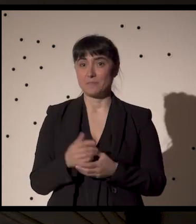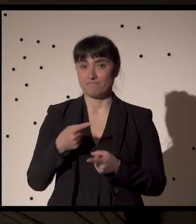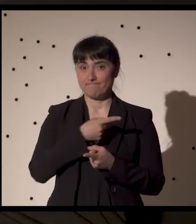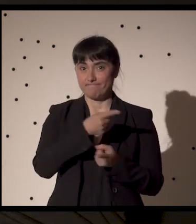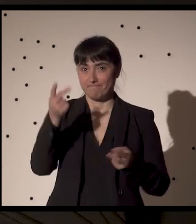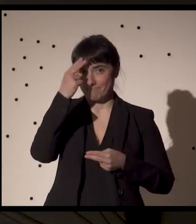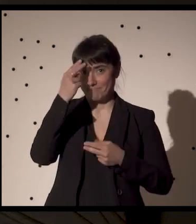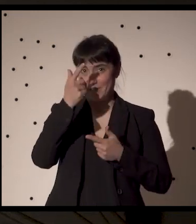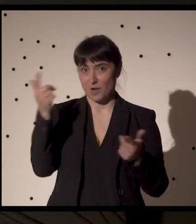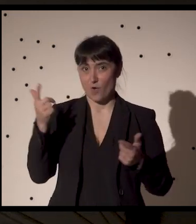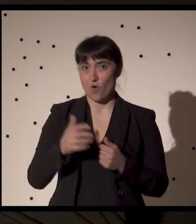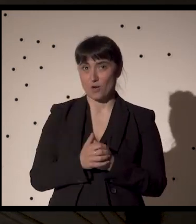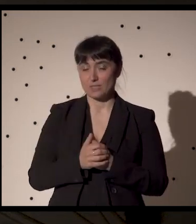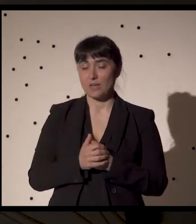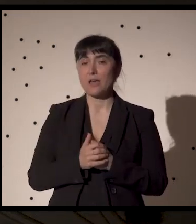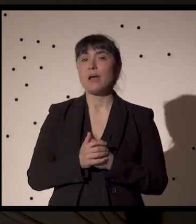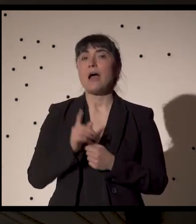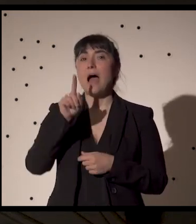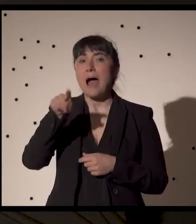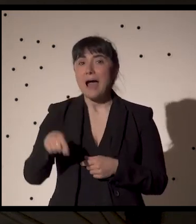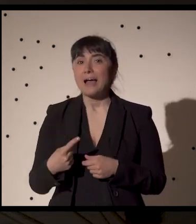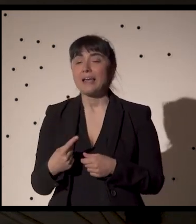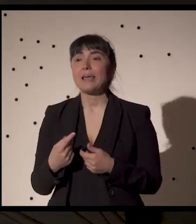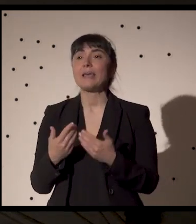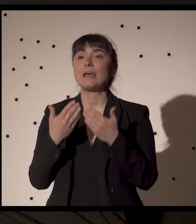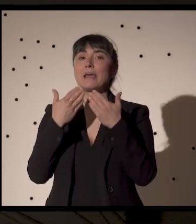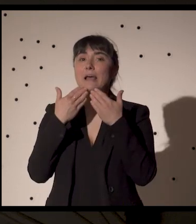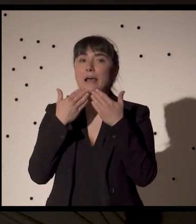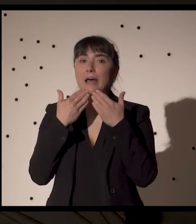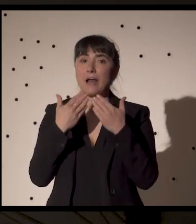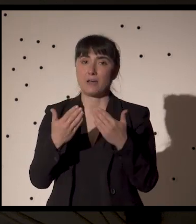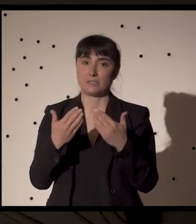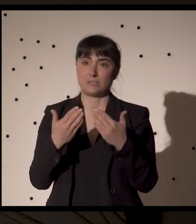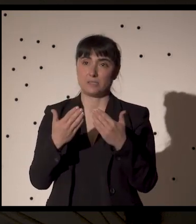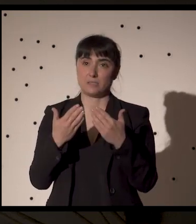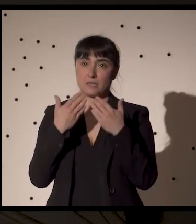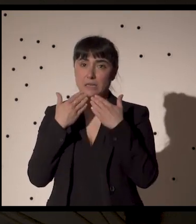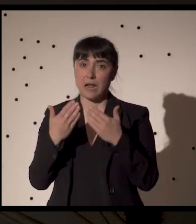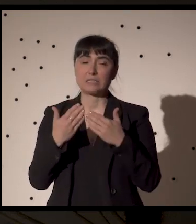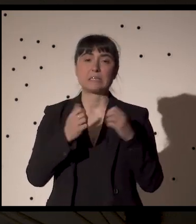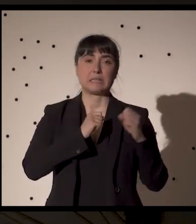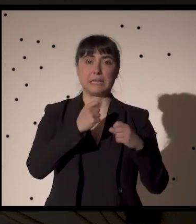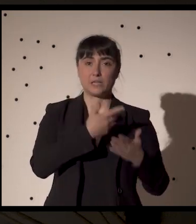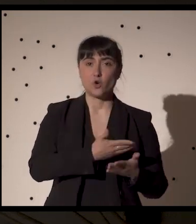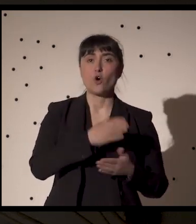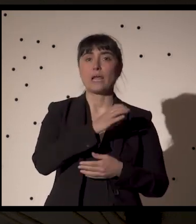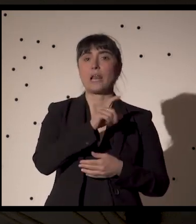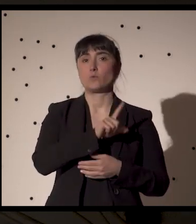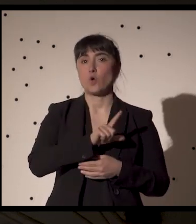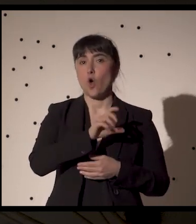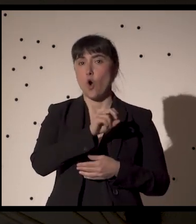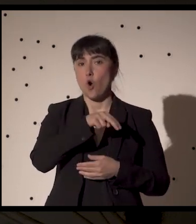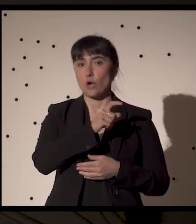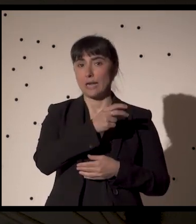voi per esprimere anche la gratitudine la riconoscenza Quanto ha fatto il piccolo in primo luogo il direttore Claudio Longhi i